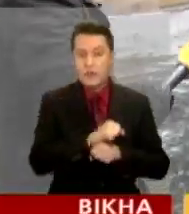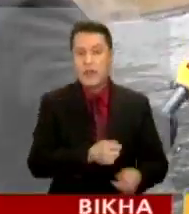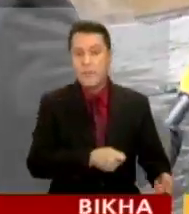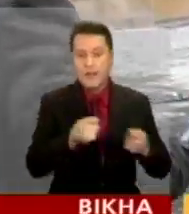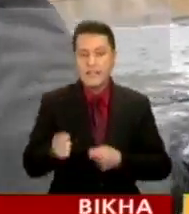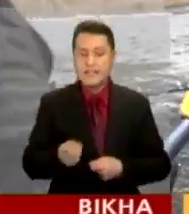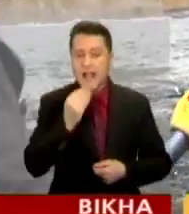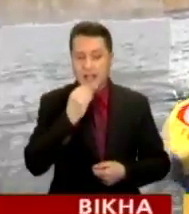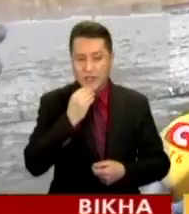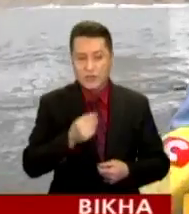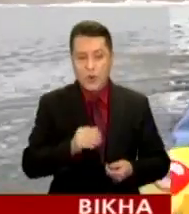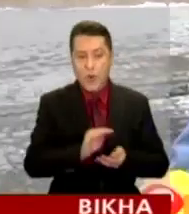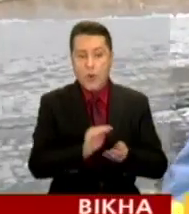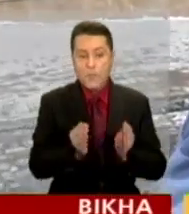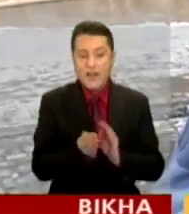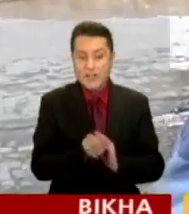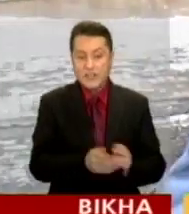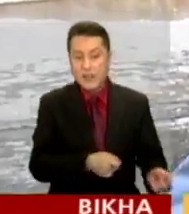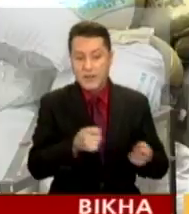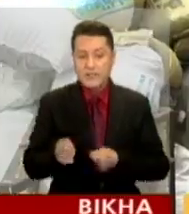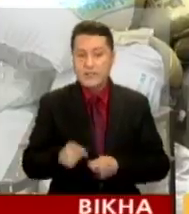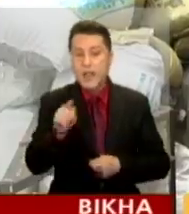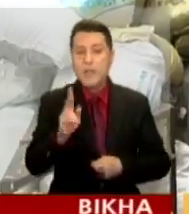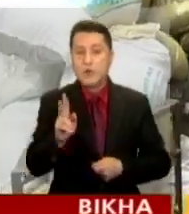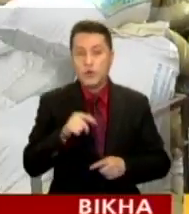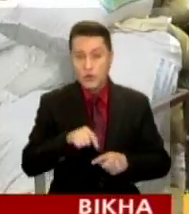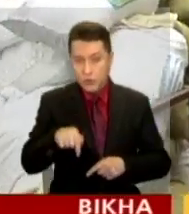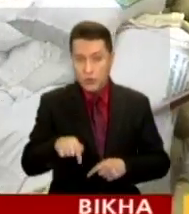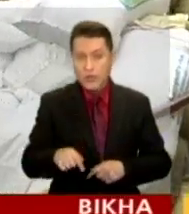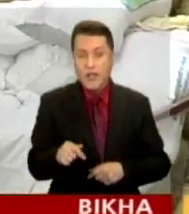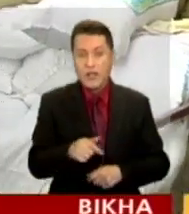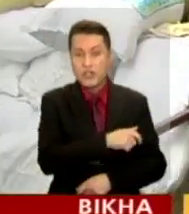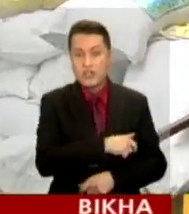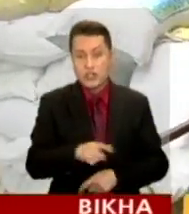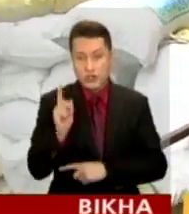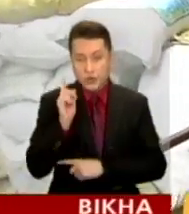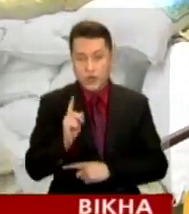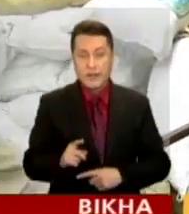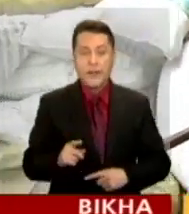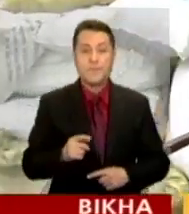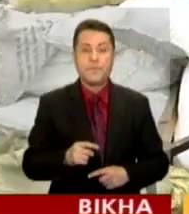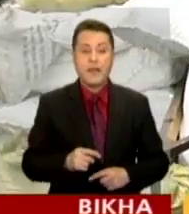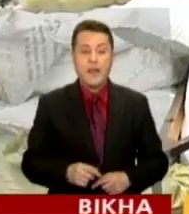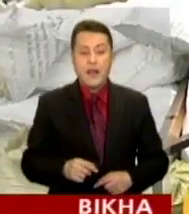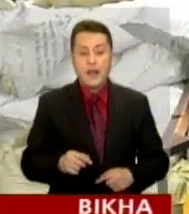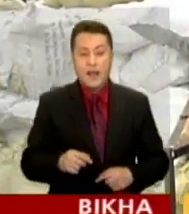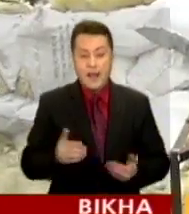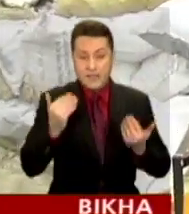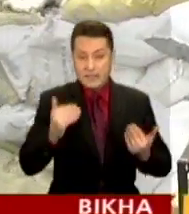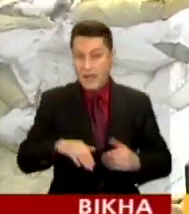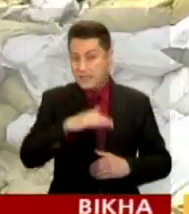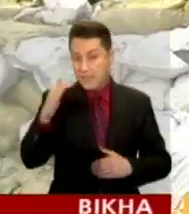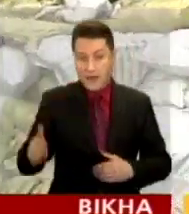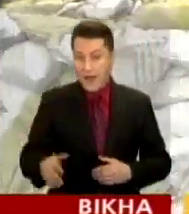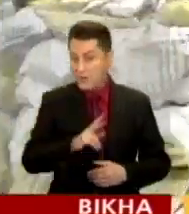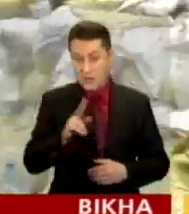А кому пирожки принесли? Ну їм, які тут дежурять. Це барикади, яку побудували, коли захопили Мін'юст. Зараз її навіть ніхто